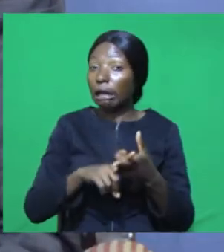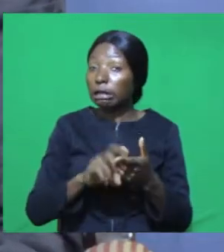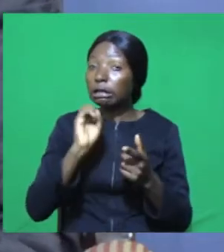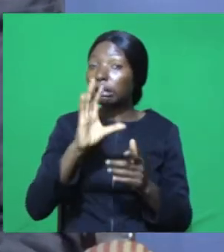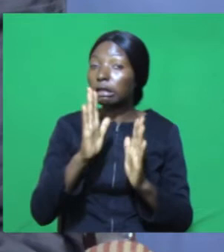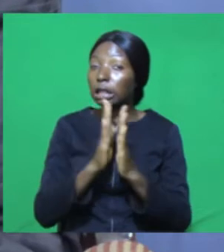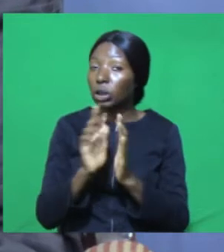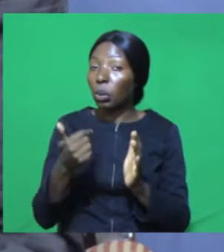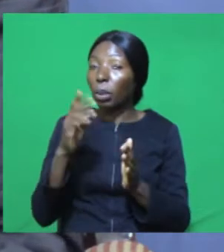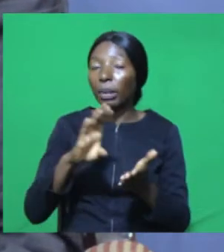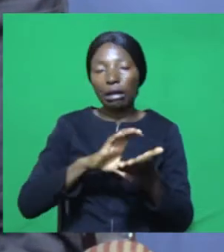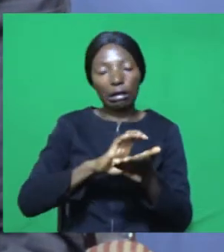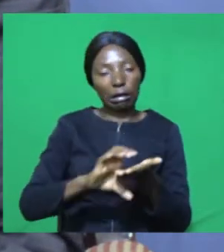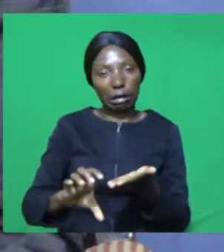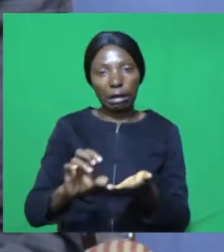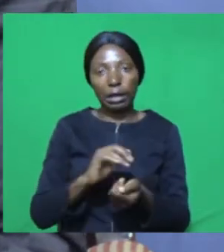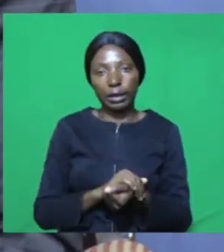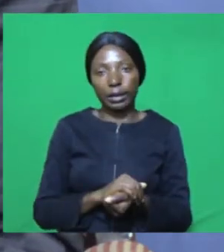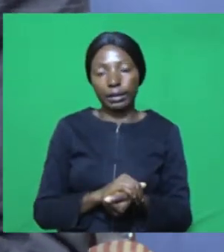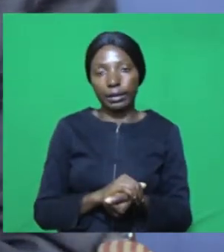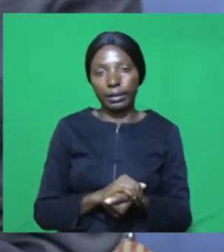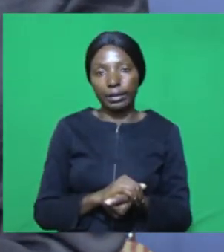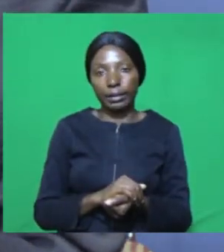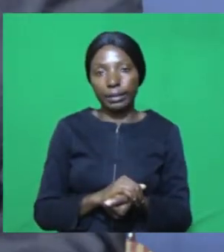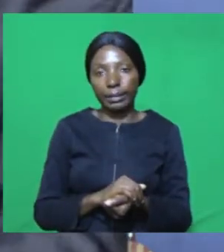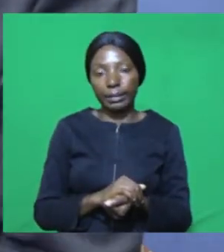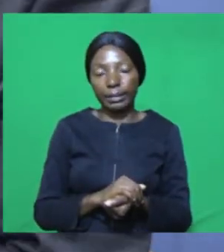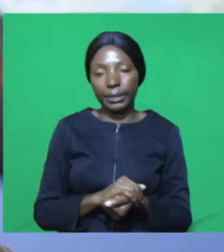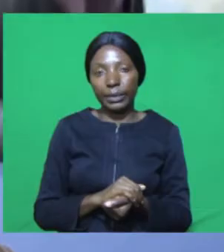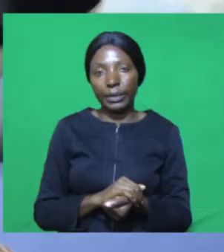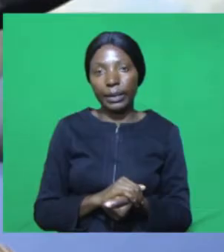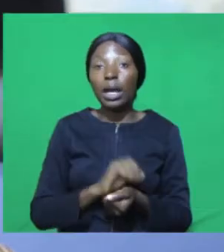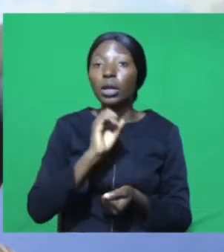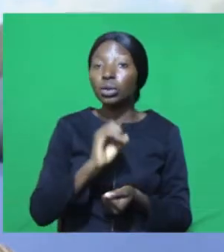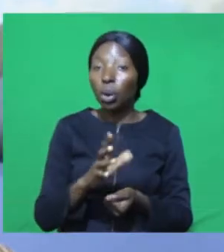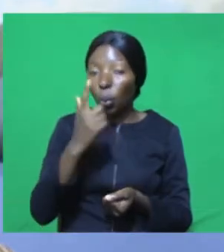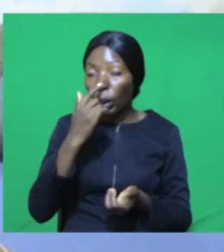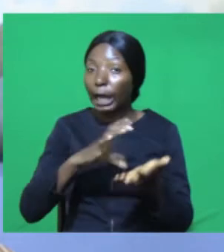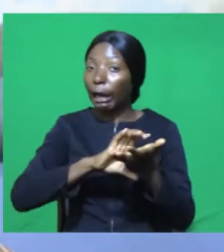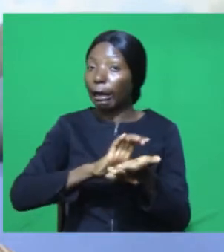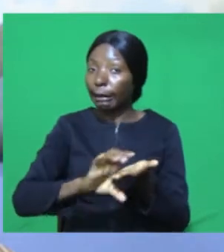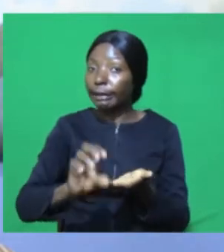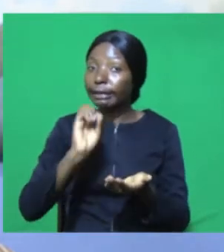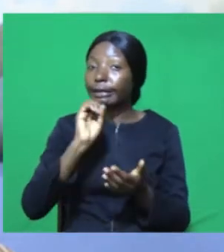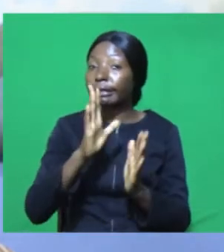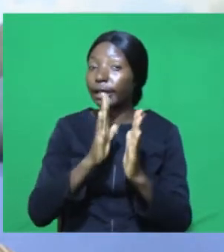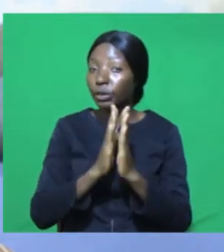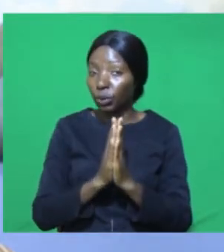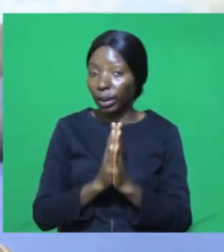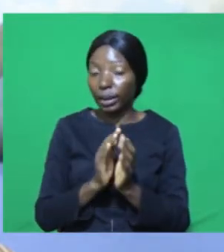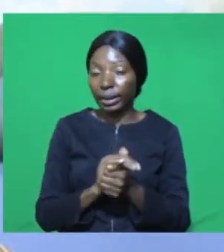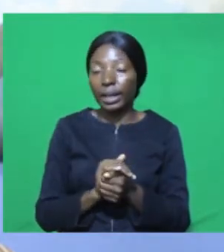yachena ndo yainzi cleansing of the sanctuary. Very good. Yes, pasaka kucheneswa kwenzvimbo